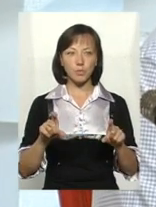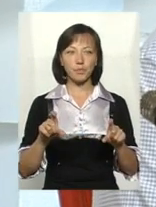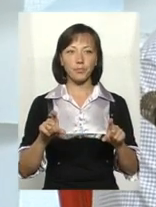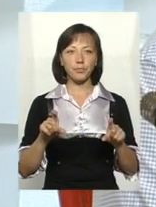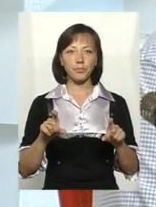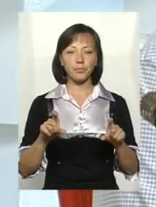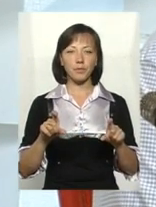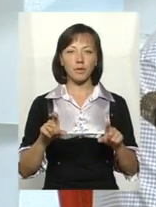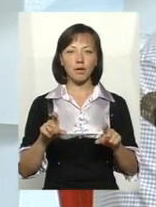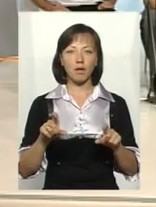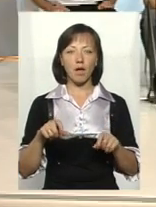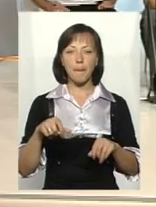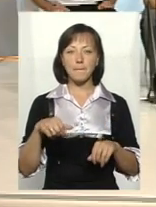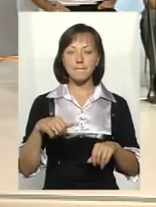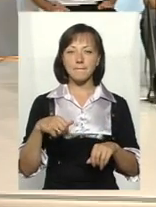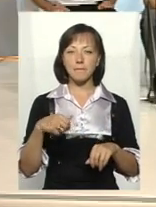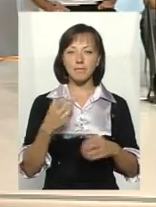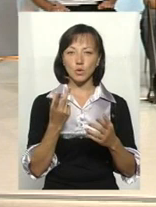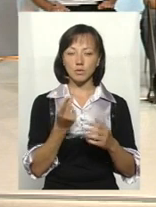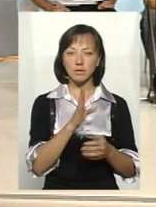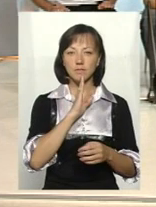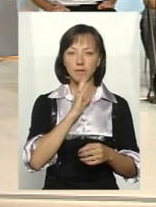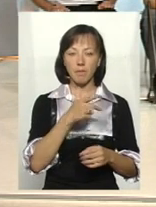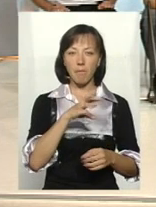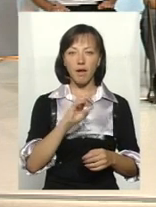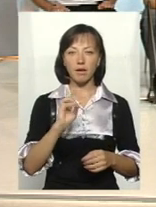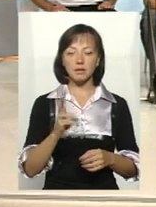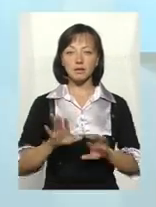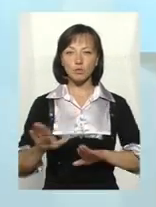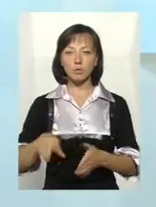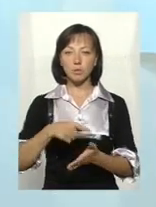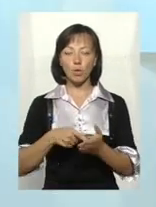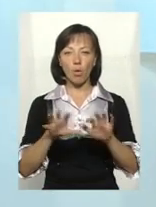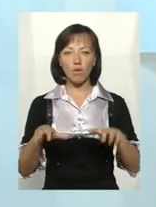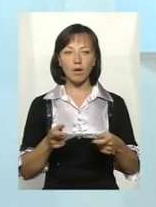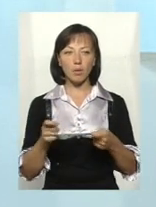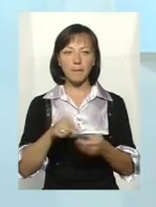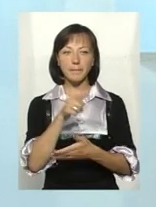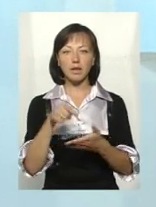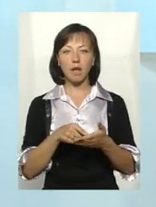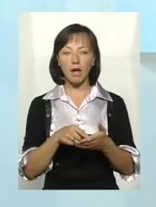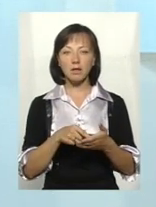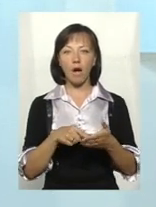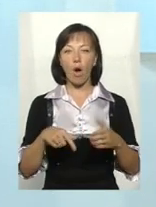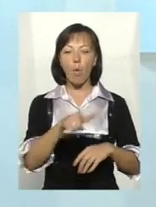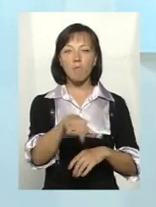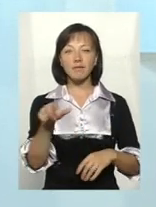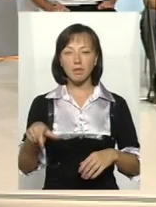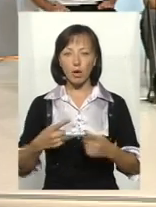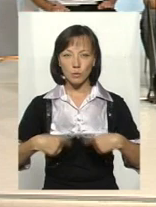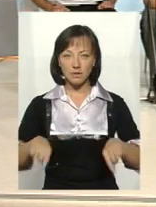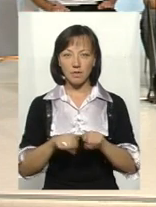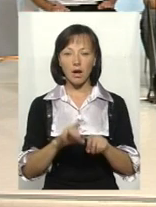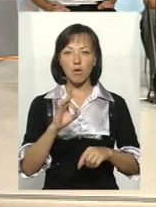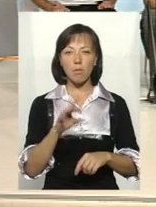По ліву руку від мене Галина Мельник, заступник Хмельницького міського голови, яка курує питання гуманітарної сфери. Роман